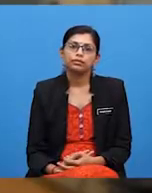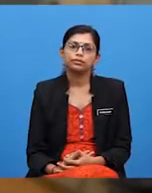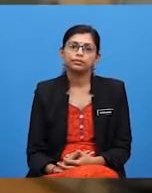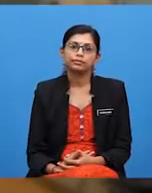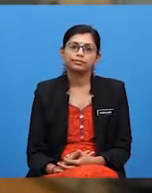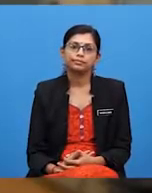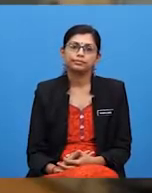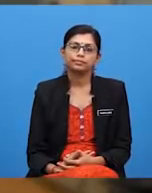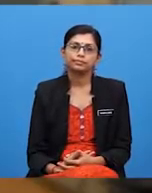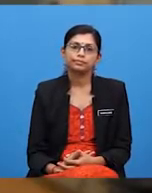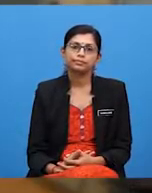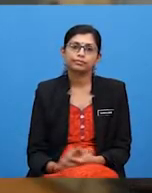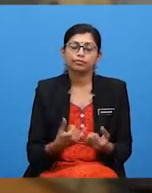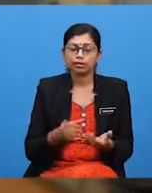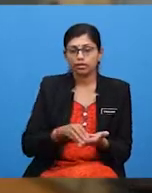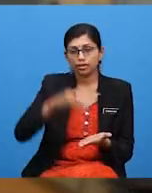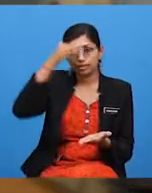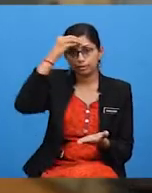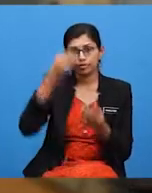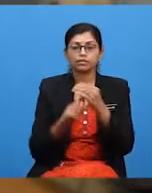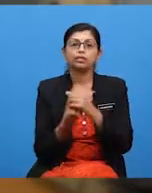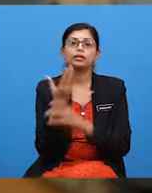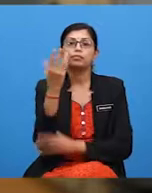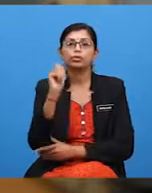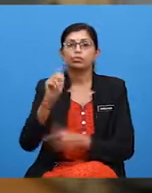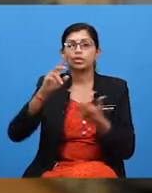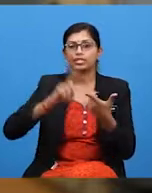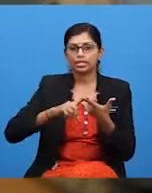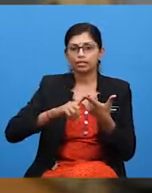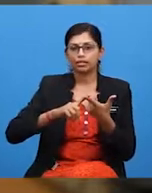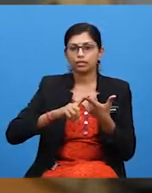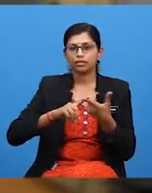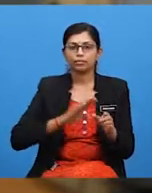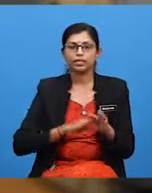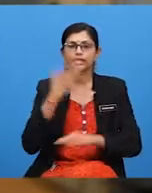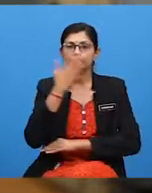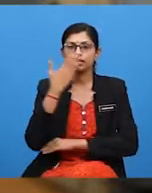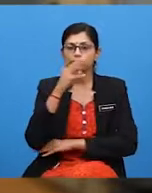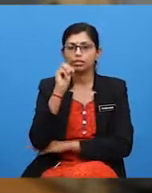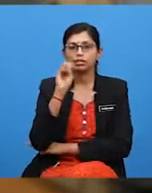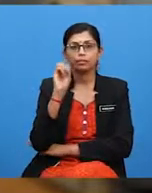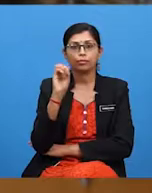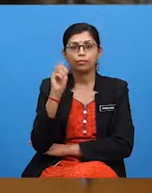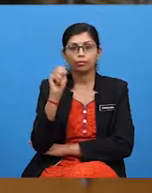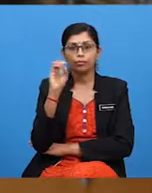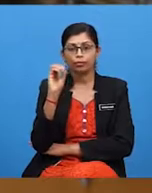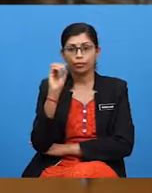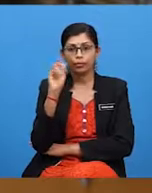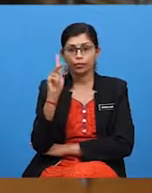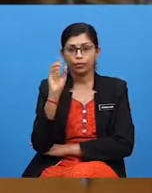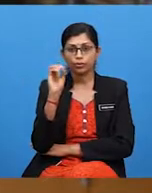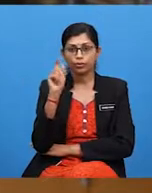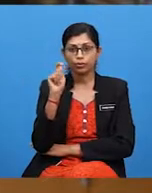Seterusnya, mari kita belajar pertumbuhan sekunder pada tisu monokotiledon.